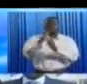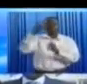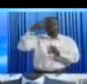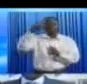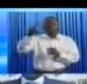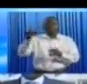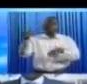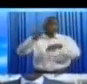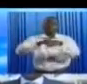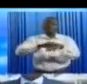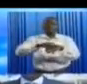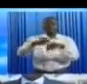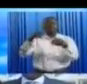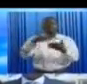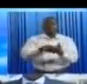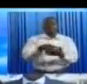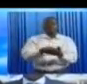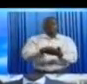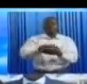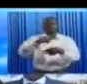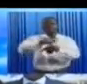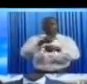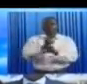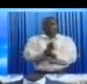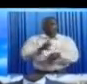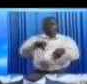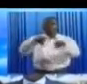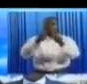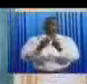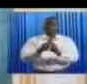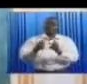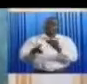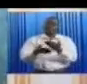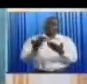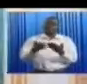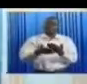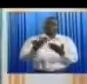intéressés à mettre en place de nouveaux produits qui vont permettre de faciliter